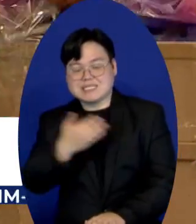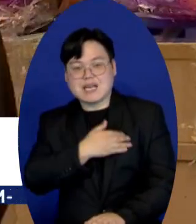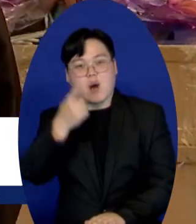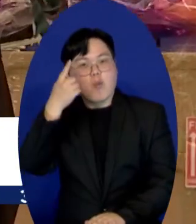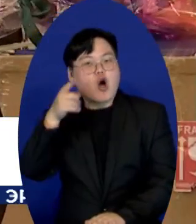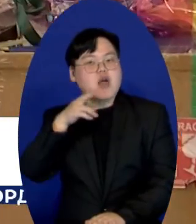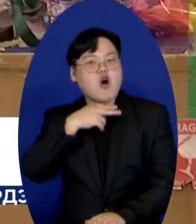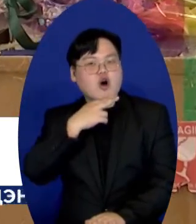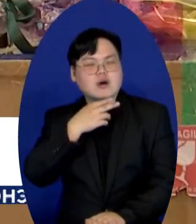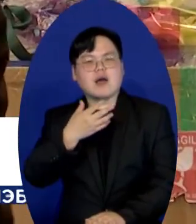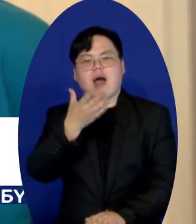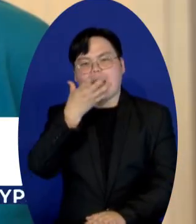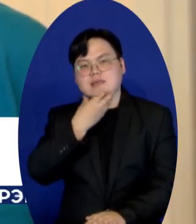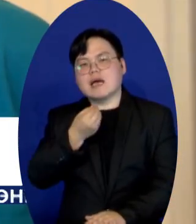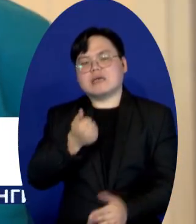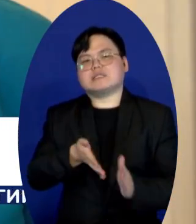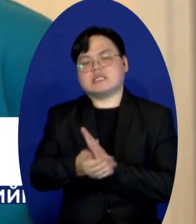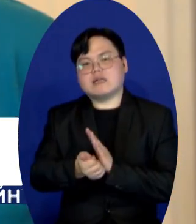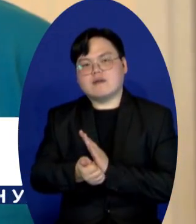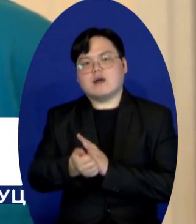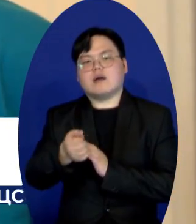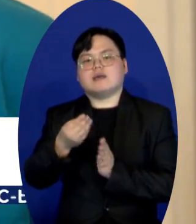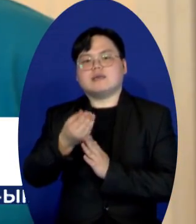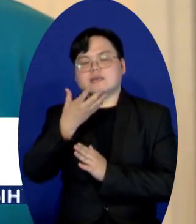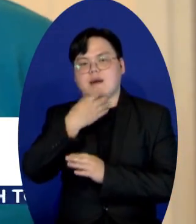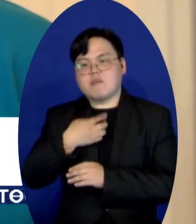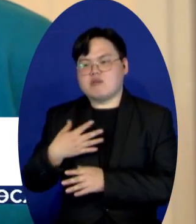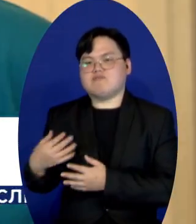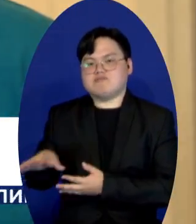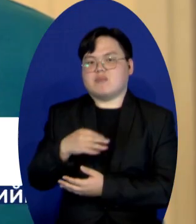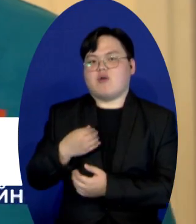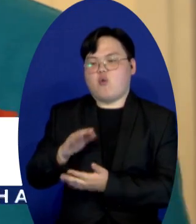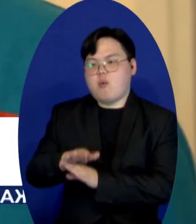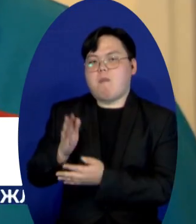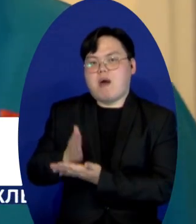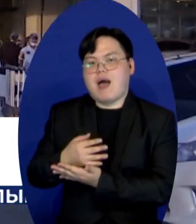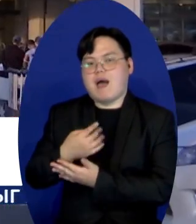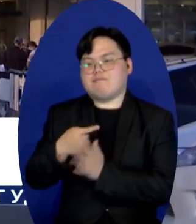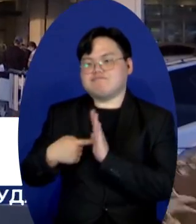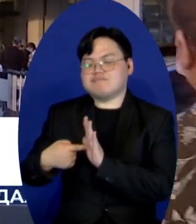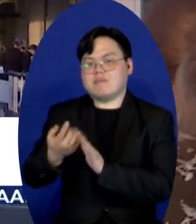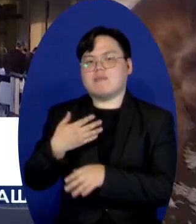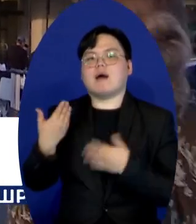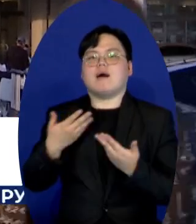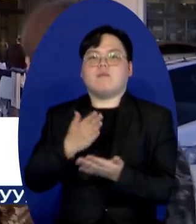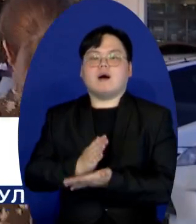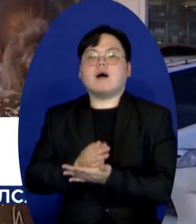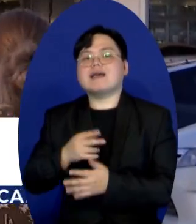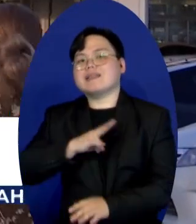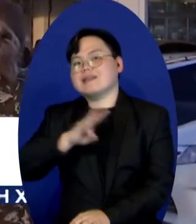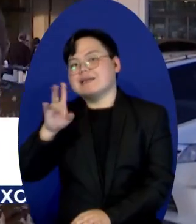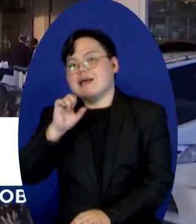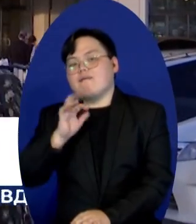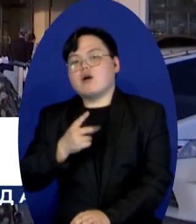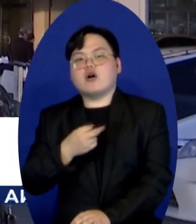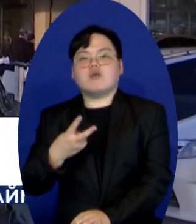охтууд үнэхээр чадварлаг, охтуудаараа гангарч, шавнараараа гангарж байгаа л ирлээ. Баяртай байна багш минь. Нисэх цагурын 2022